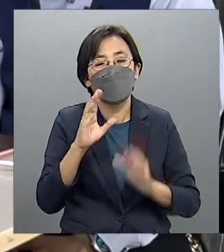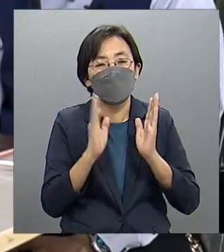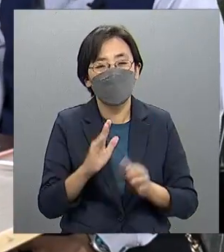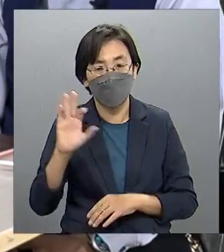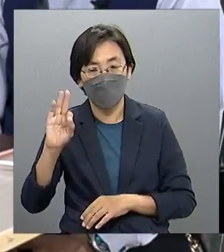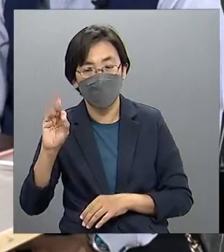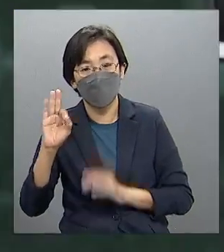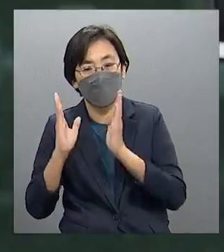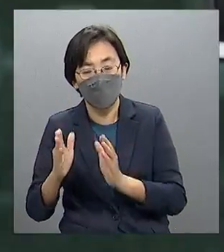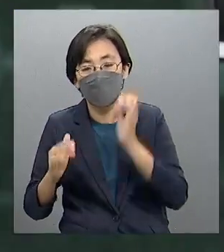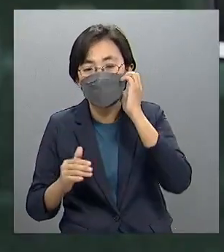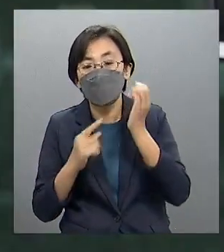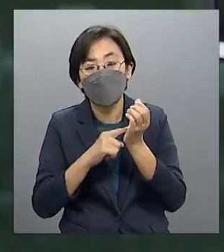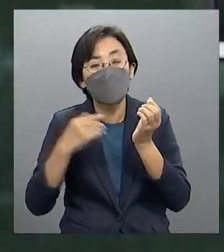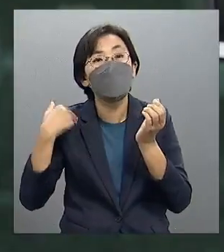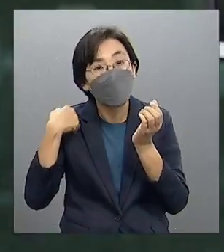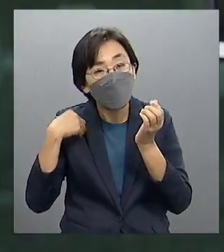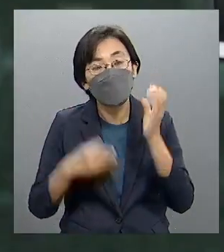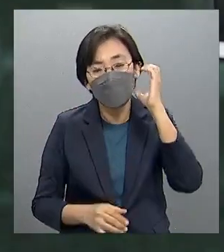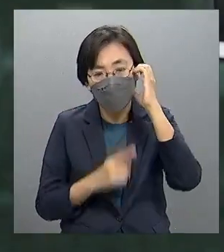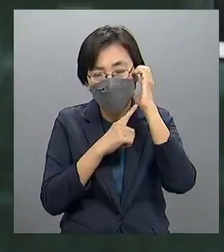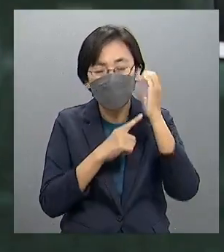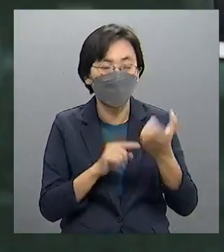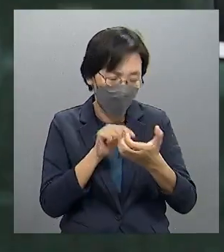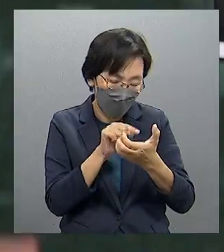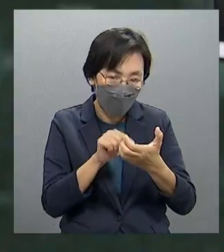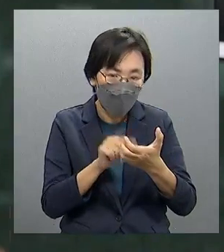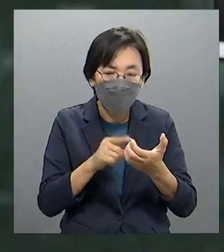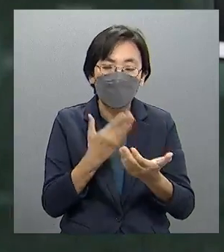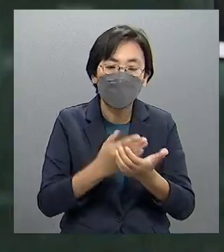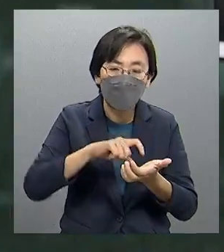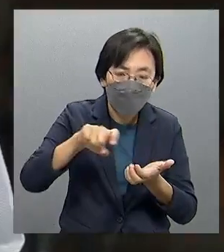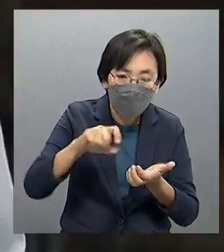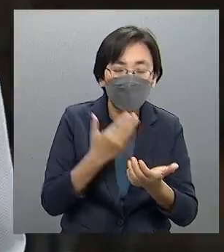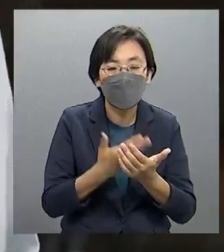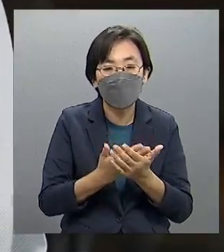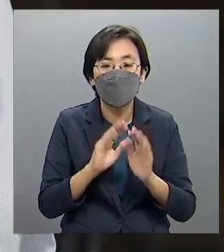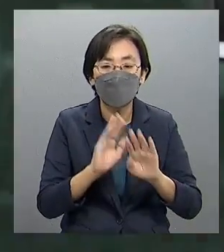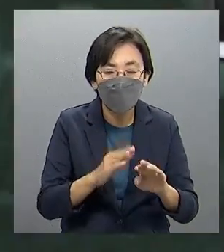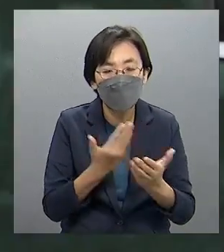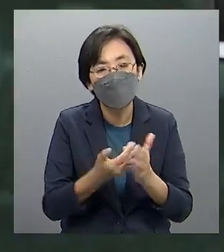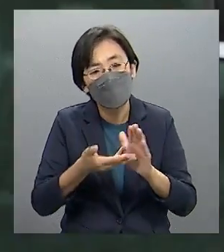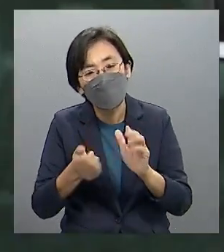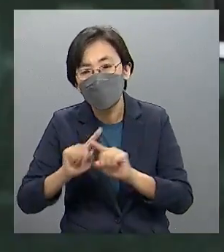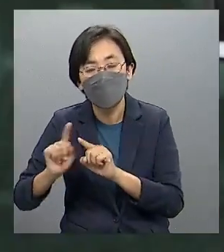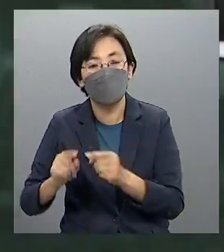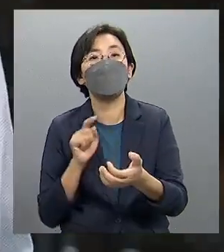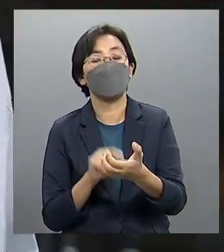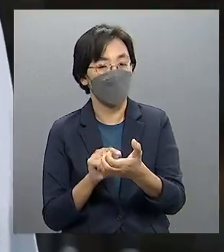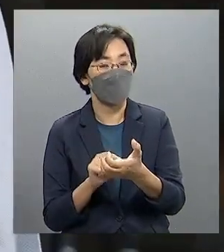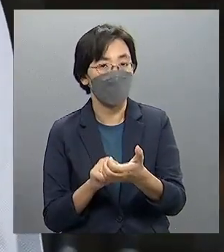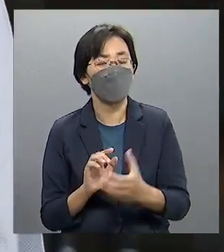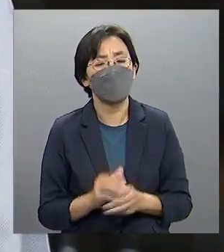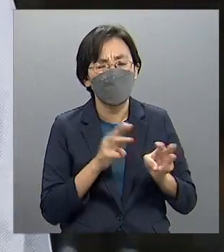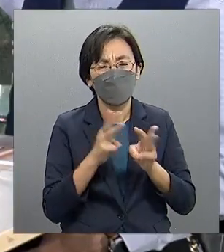ศัพท์มือถืออยู่แล้วแล้วเดี๋ยวนี้ก็ทำธุรกรรมอะไรด้วยสถานการณ์โควิดแพร่ระบาดเราทำทุกอย่างในโทรศัพท์มือถือทั้งหมดมันจะมีวิธีป้องกันอะไรได้บ้างไหม